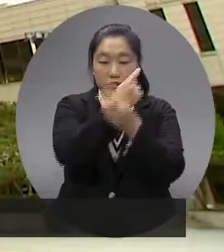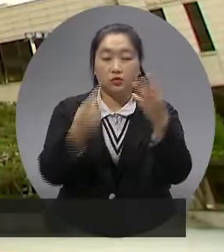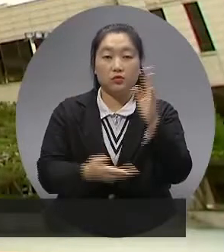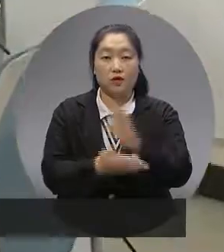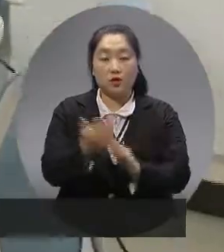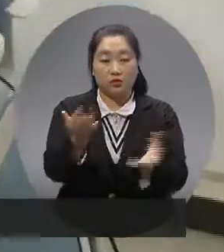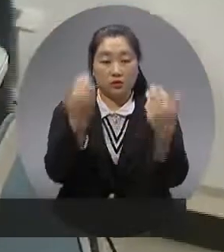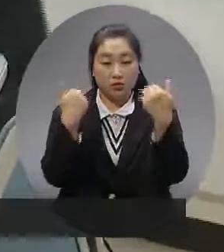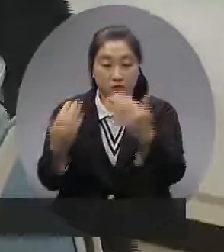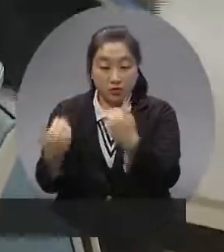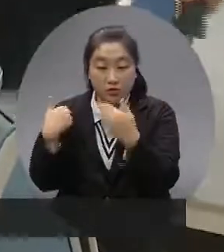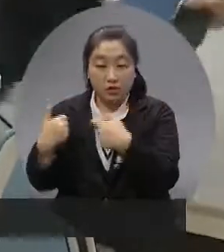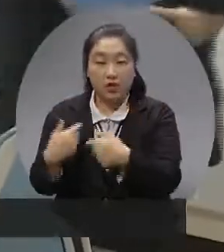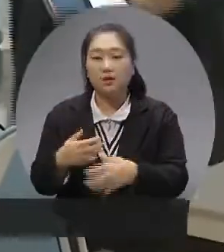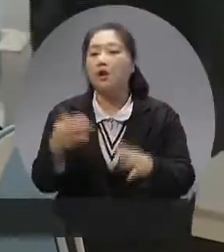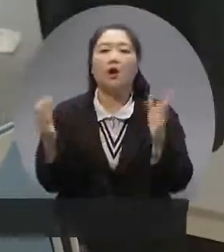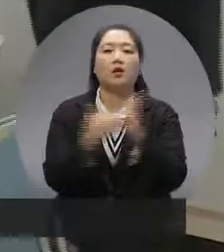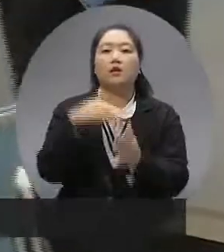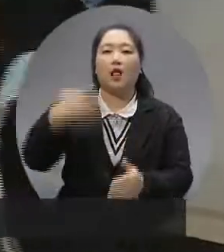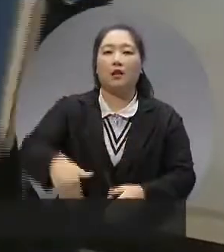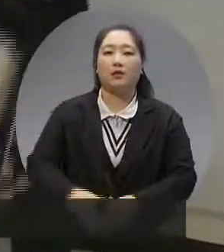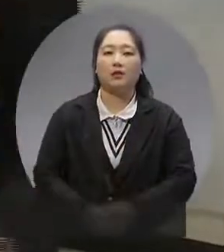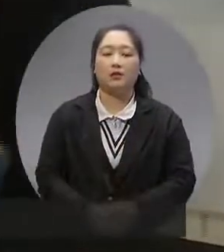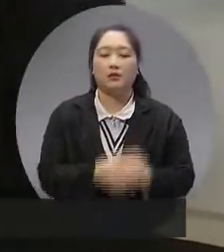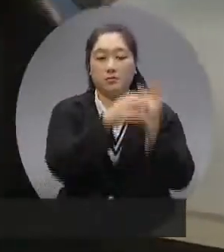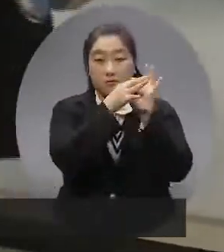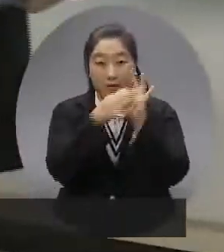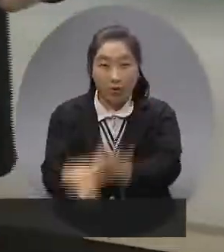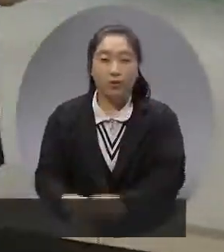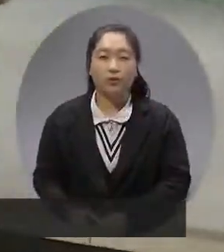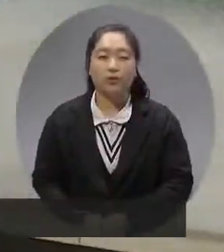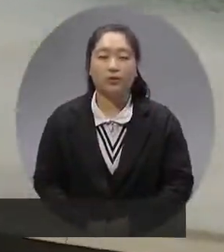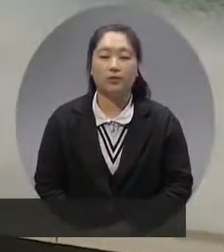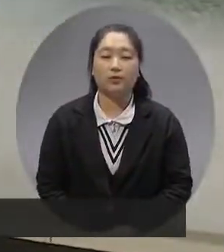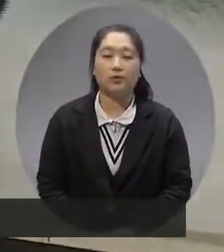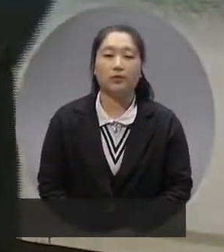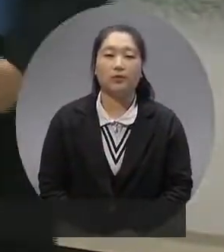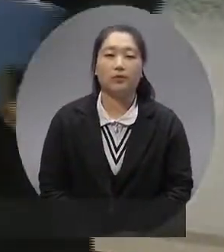끝나지 않았습니다. MBC 뉴스 이승준입니다.